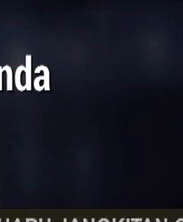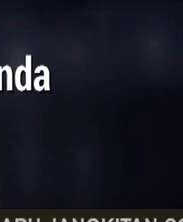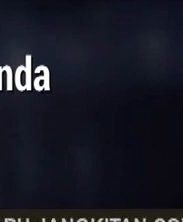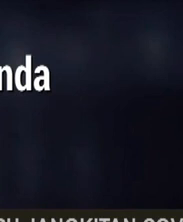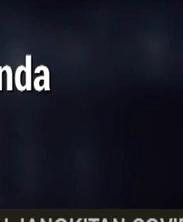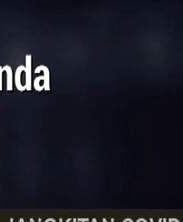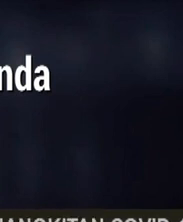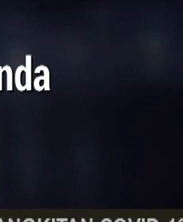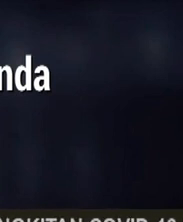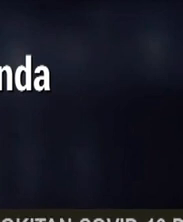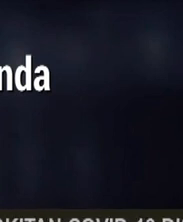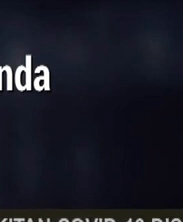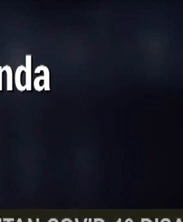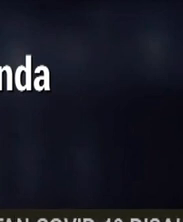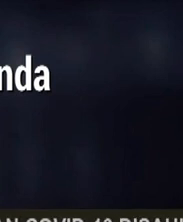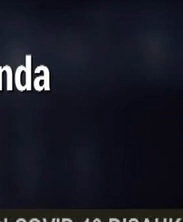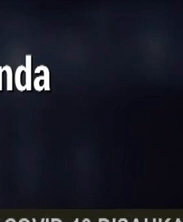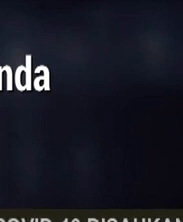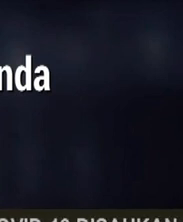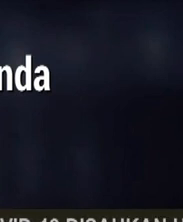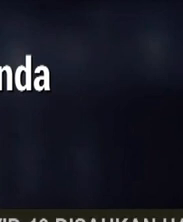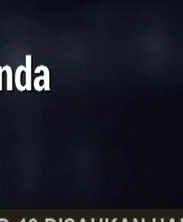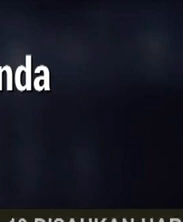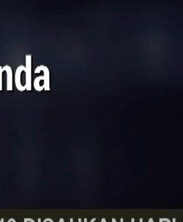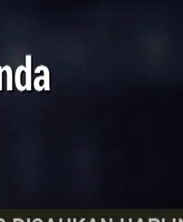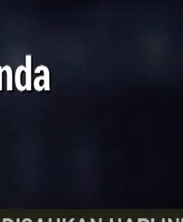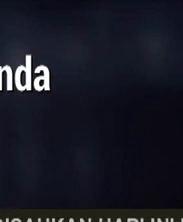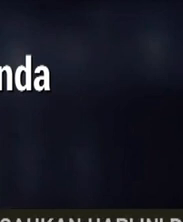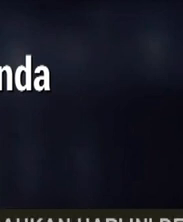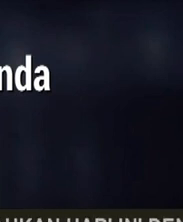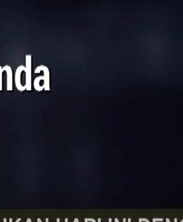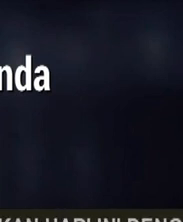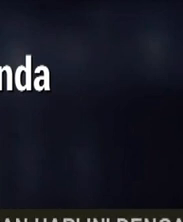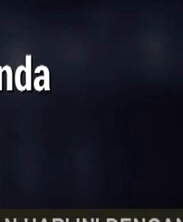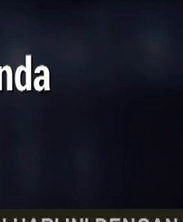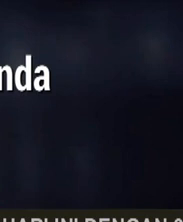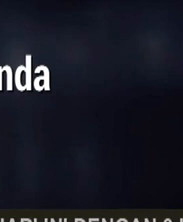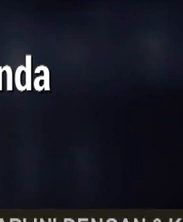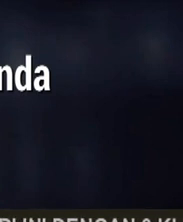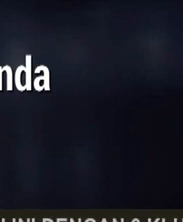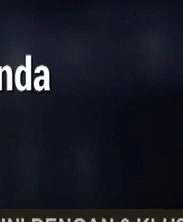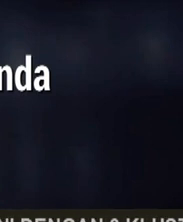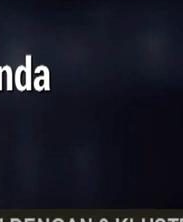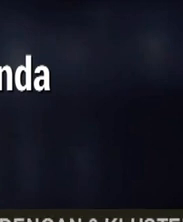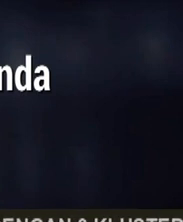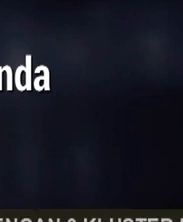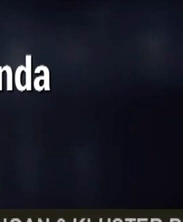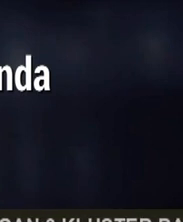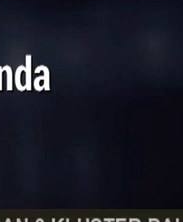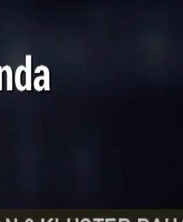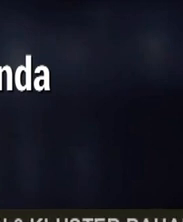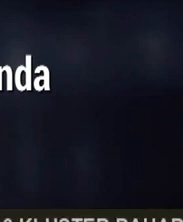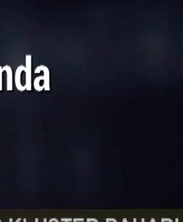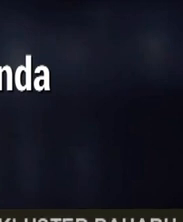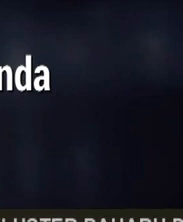jika gagal membayar denda ditambah lagi 1 bulan penjara hukuman dijalankan berkuat kuasa pada 6 Nov